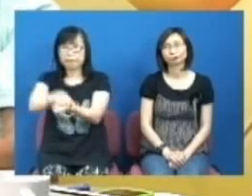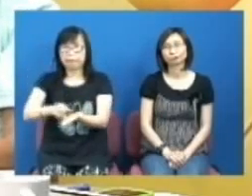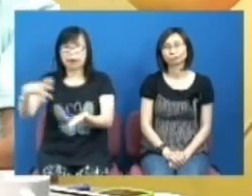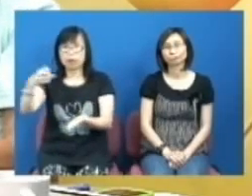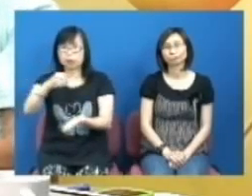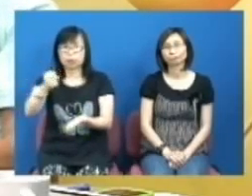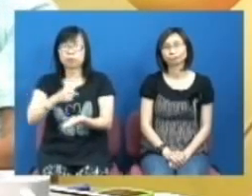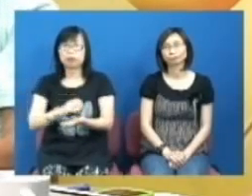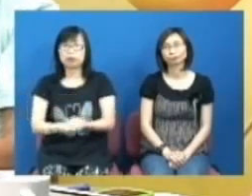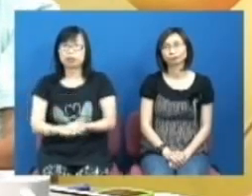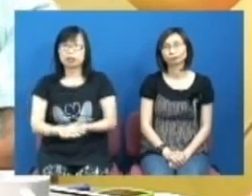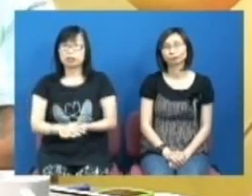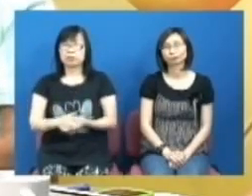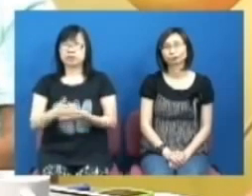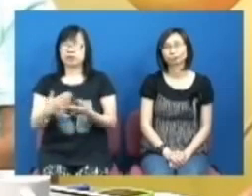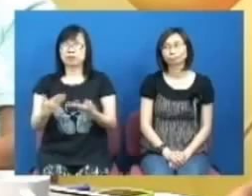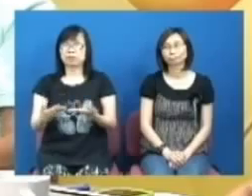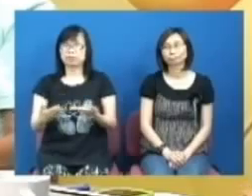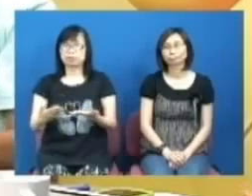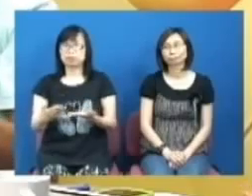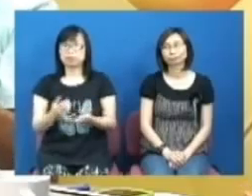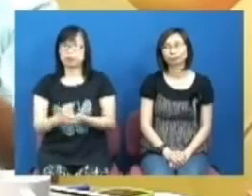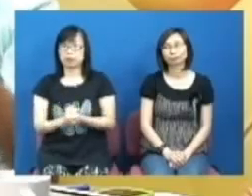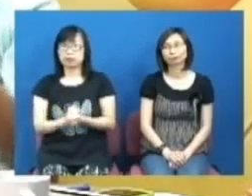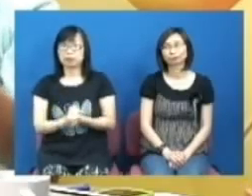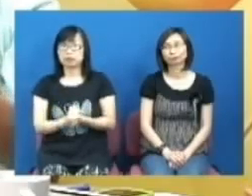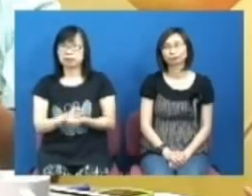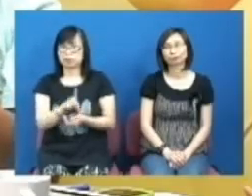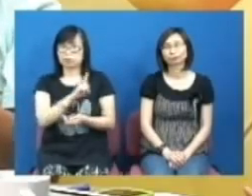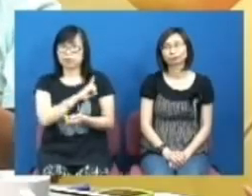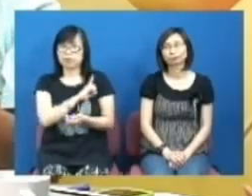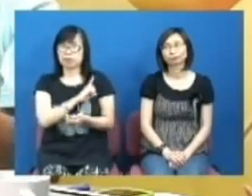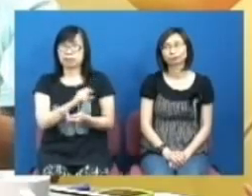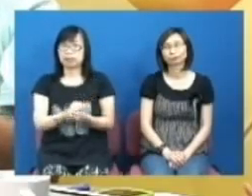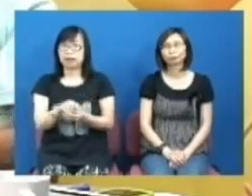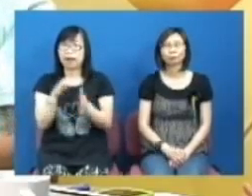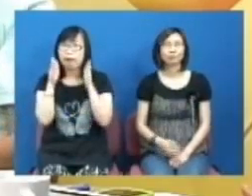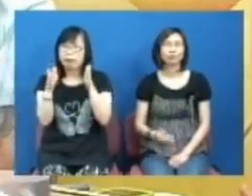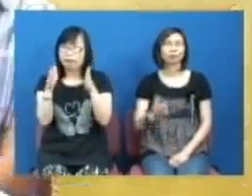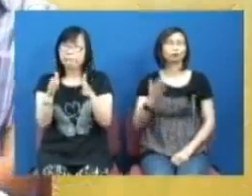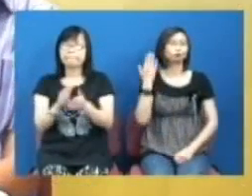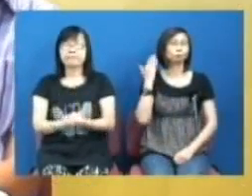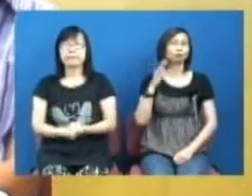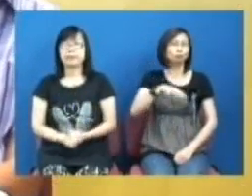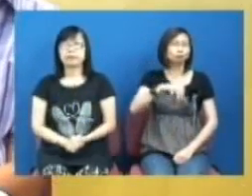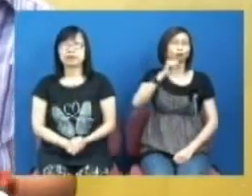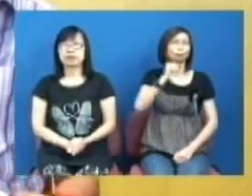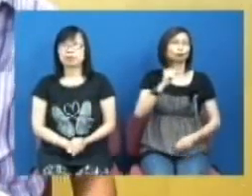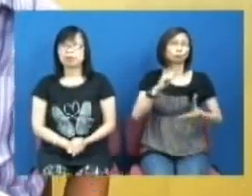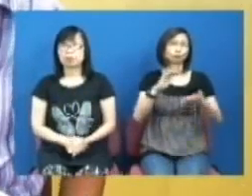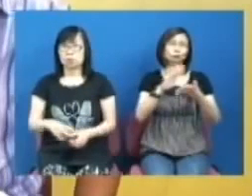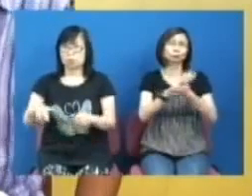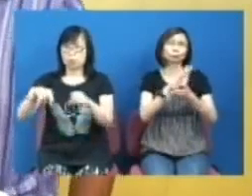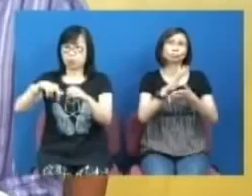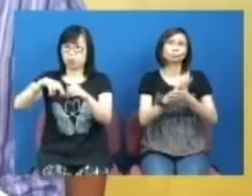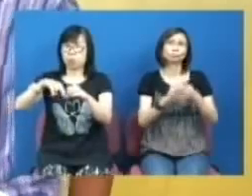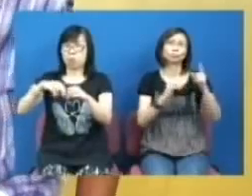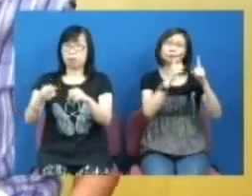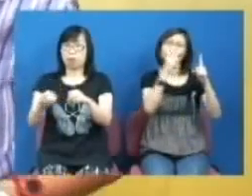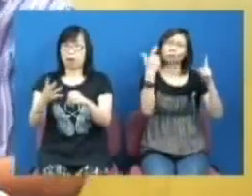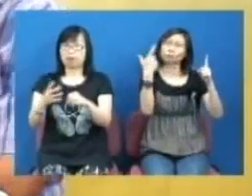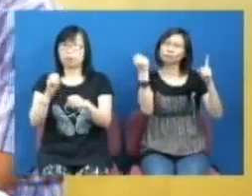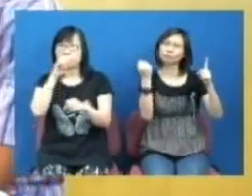要鎮壓，所以這個就是他的 self limitation， 就是自己限制， 即是他用回80年代， 不是，如果你用波蘭的理論，就是因